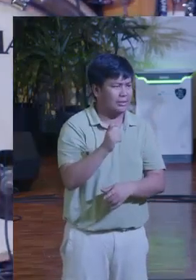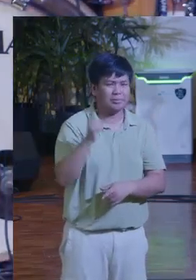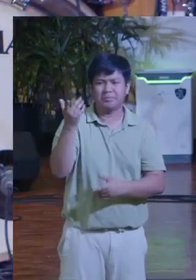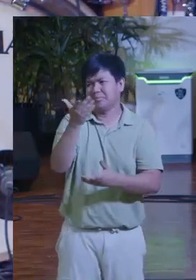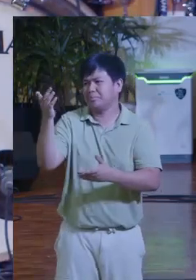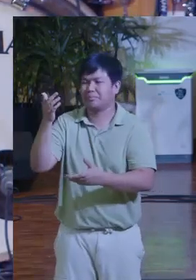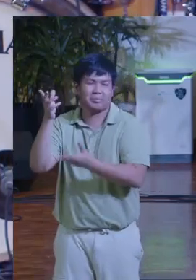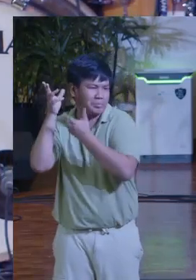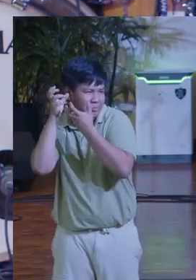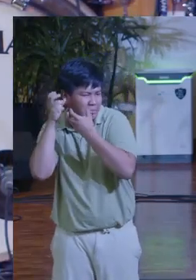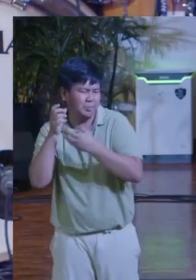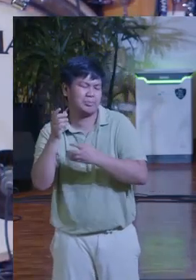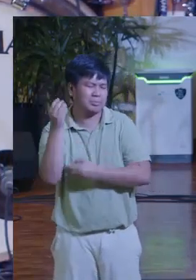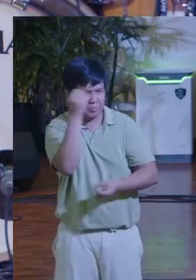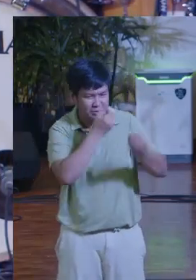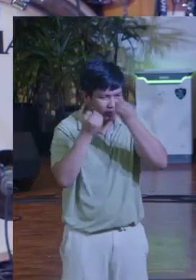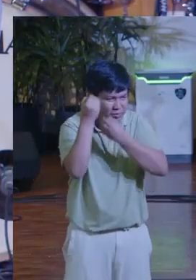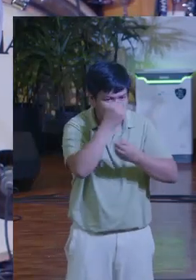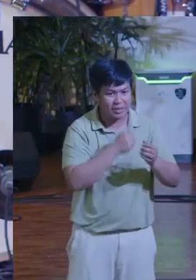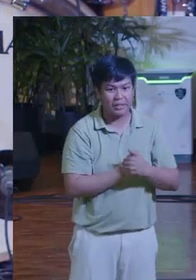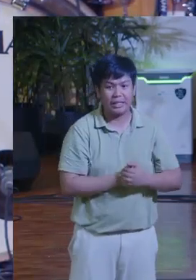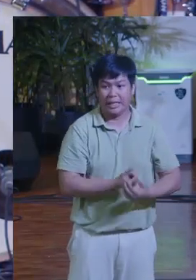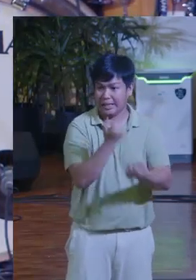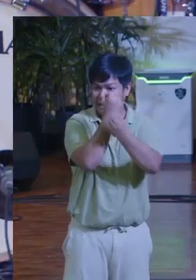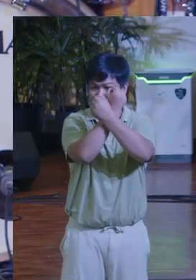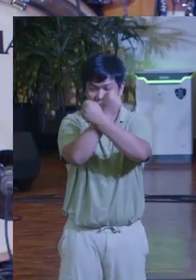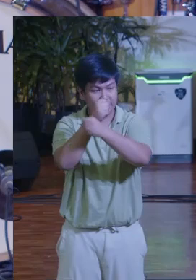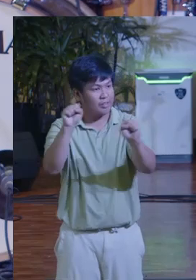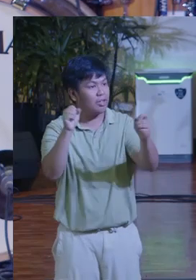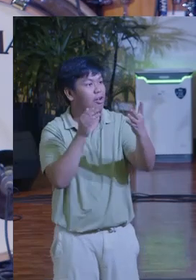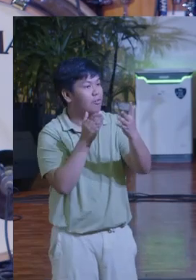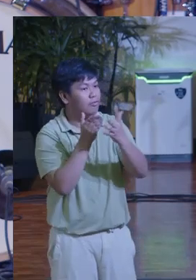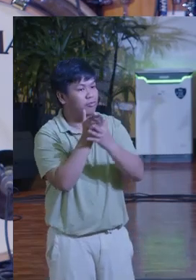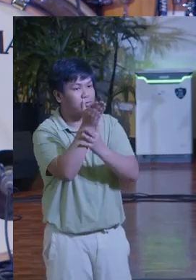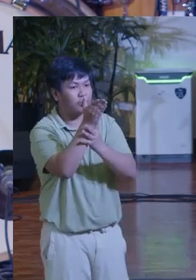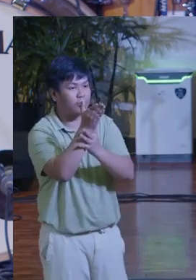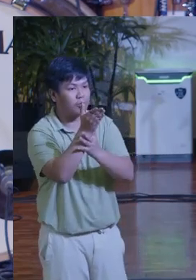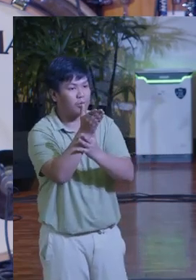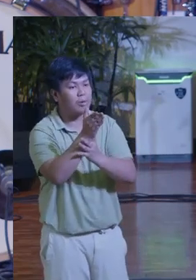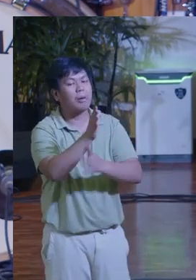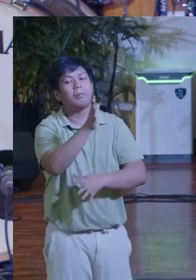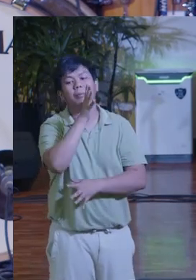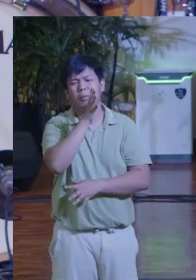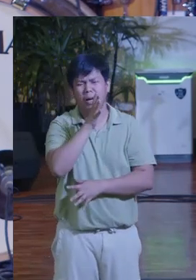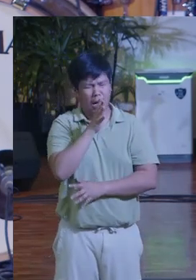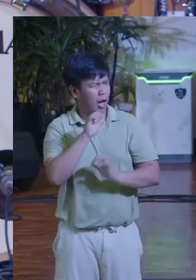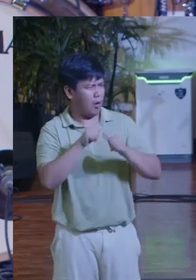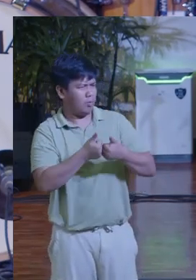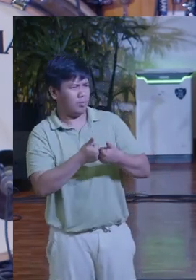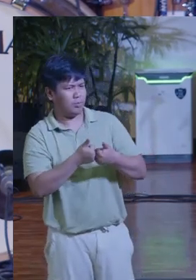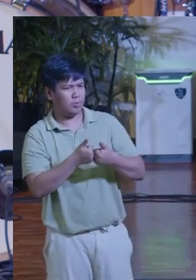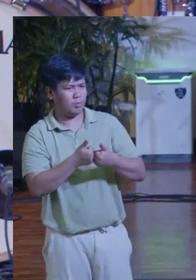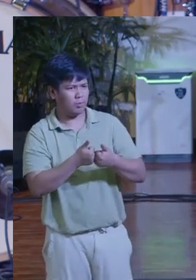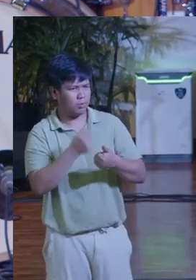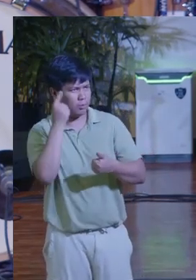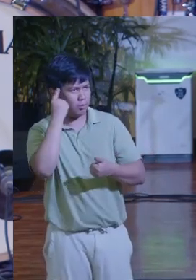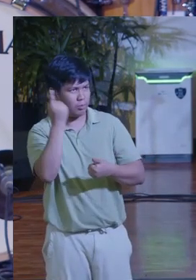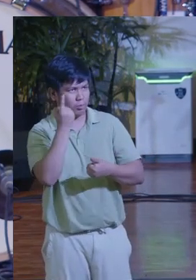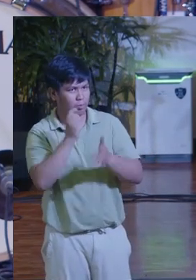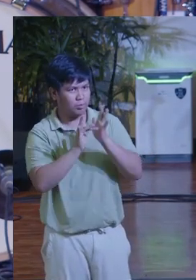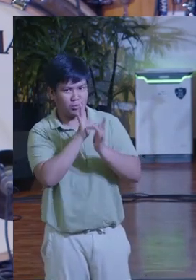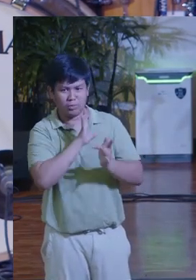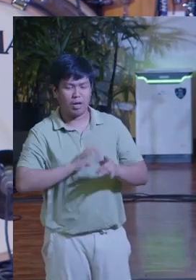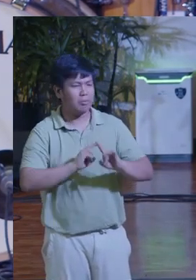nyo. No? Kaligtasan sa pamamagitan ng mga ina. Okay?